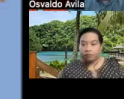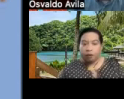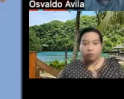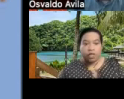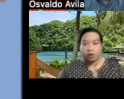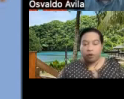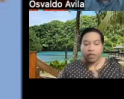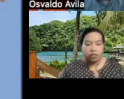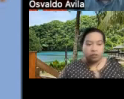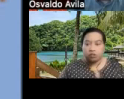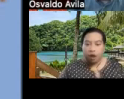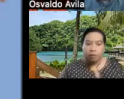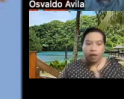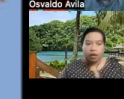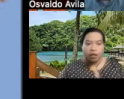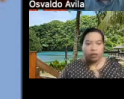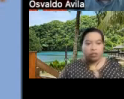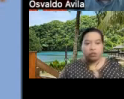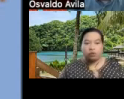Challenges from generational. واحنا نواجه